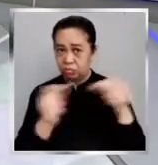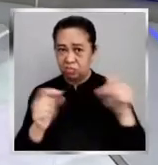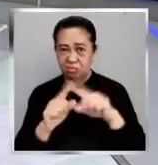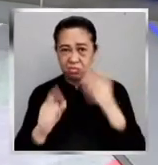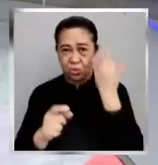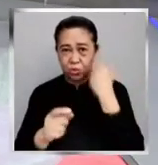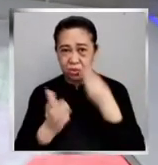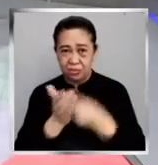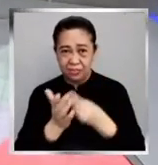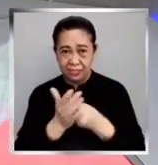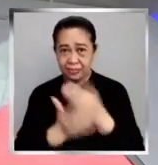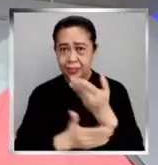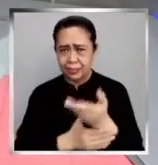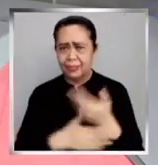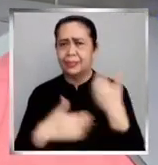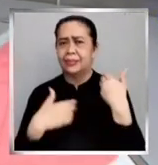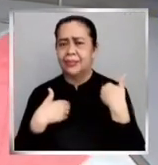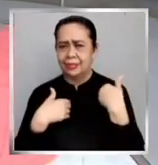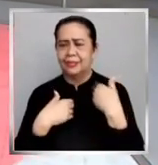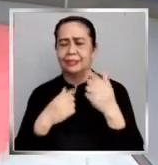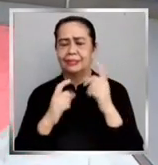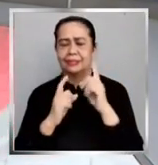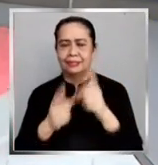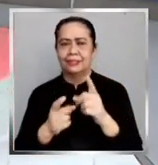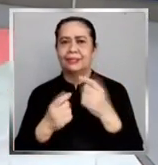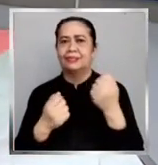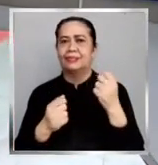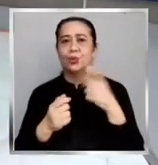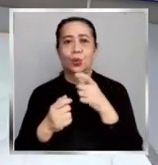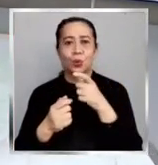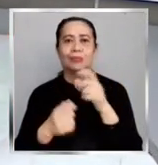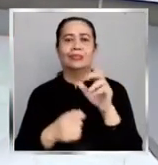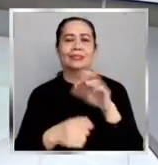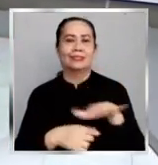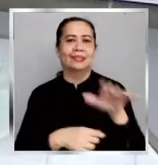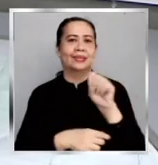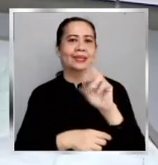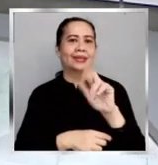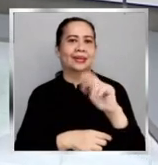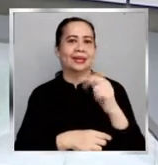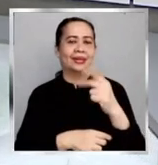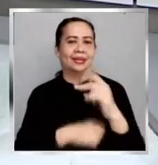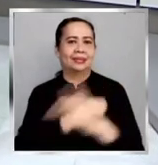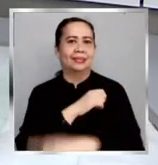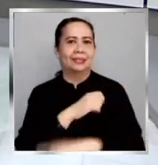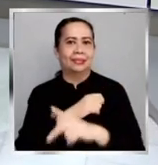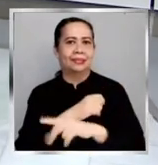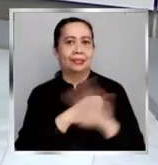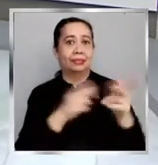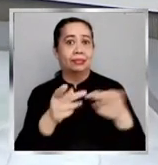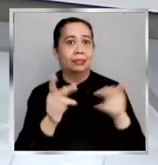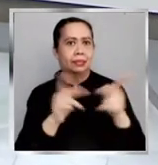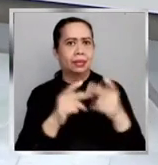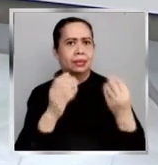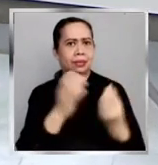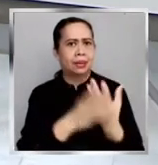funds? May solusyon dyan ang mga taga Sarangani Province. Sa kanila kasing lugar, may namumukad din daw na umano'y